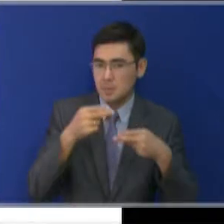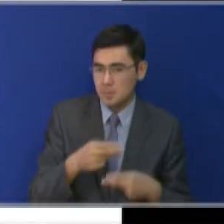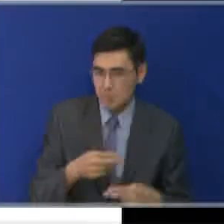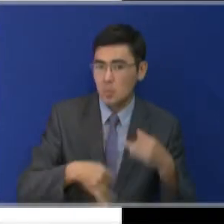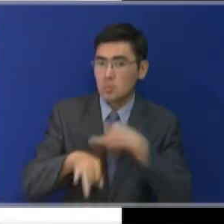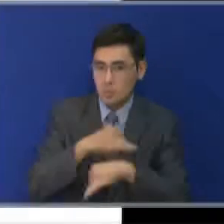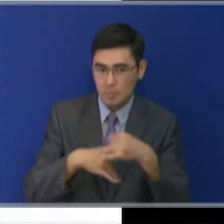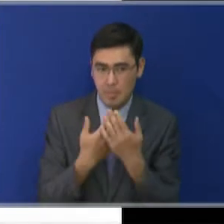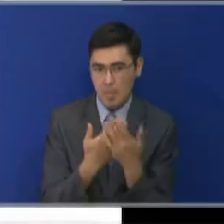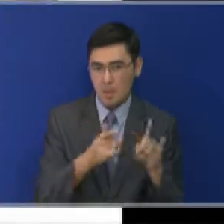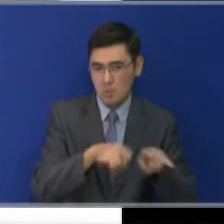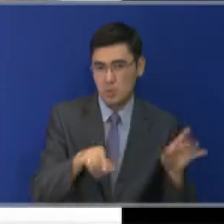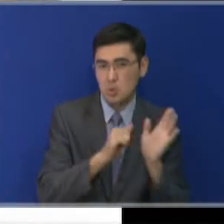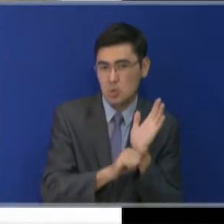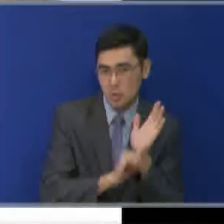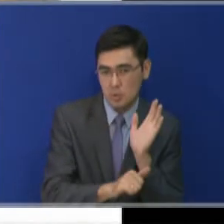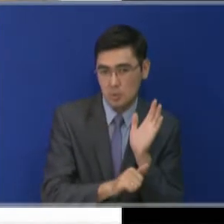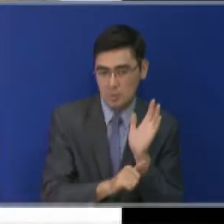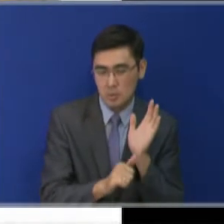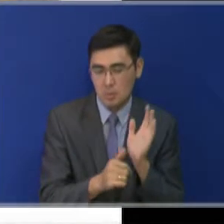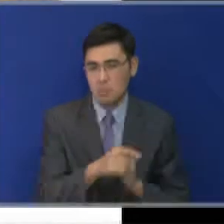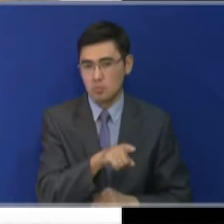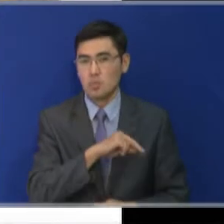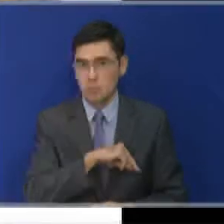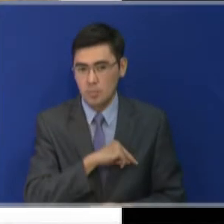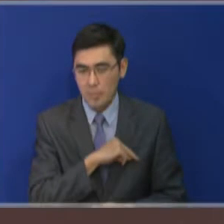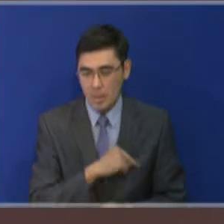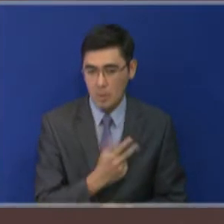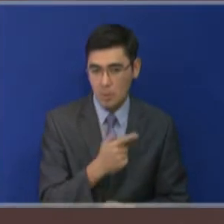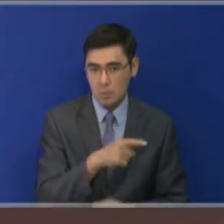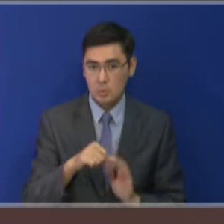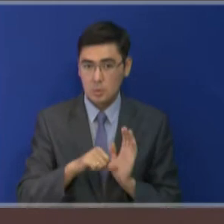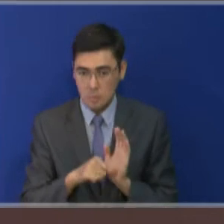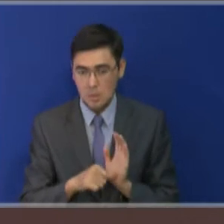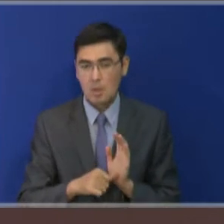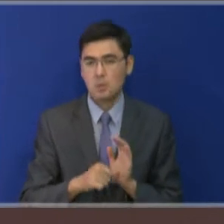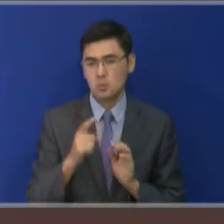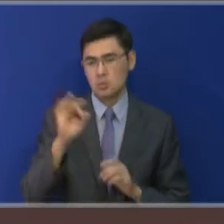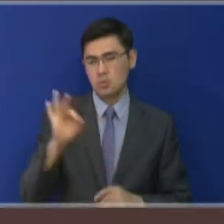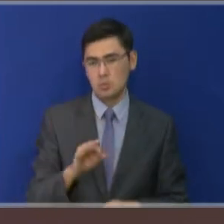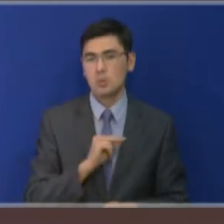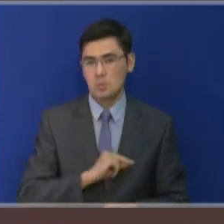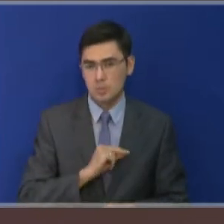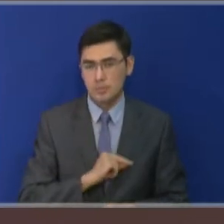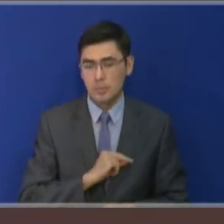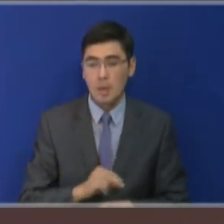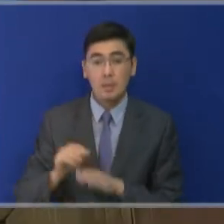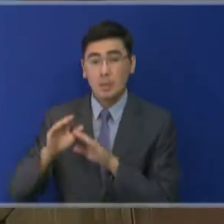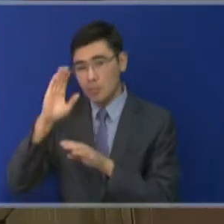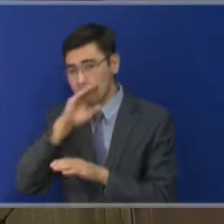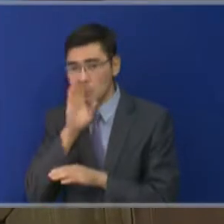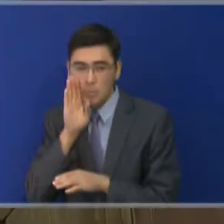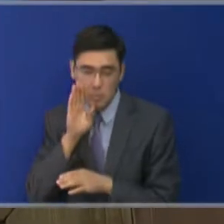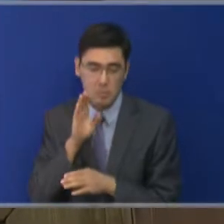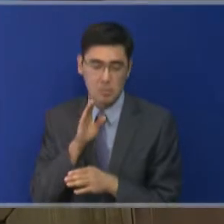60 балабақша жұмыс істейді. 3-тен 6 жасқа дейінгі балалар 100% қамтылған. Ата-аналар балаларын өздеріне ыңғайлы кез келген балабақшаға